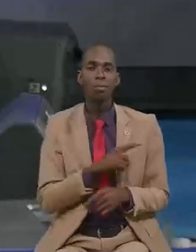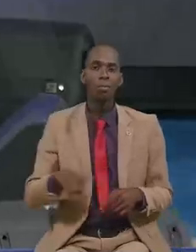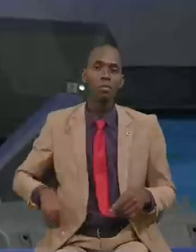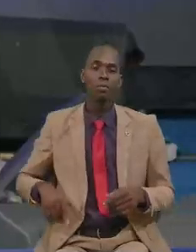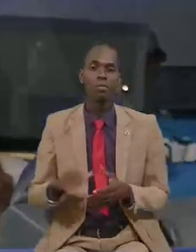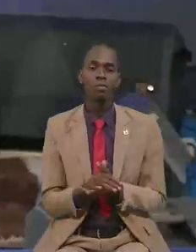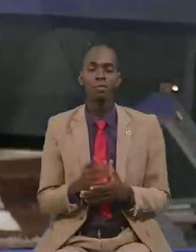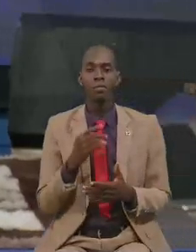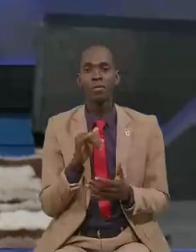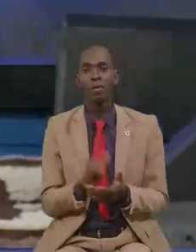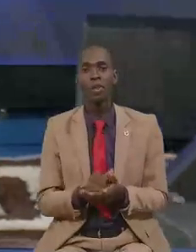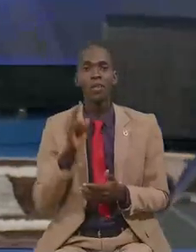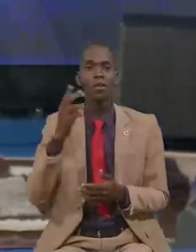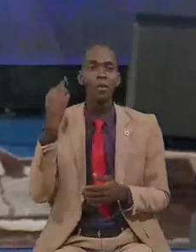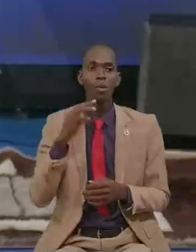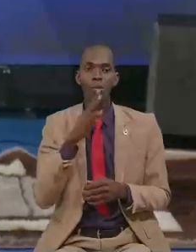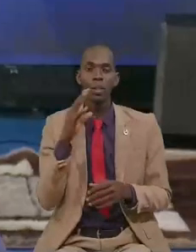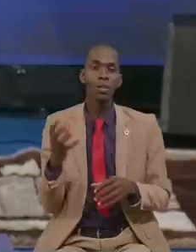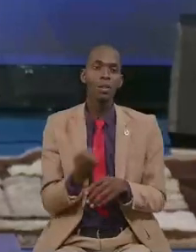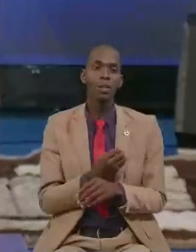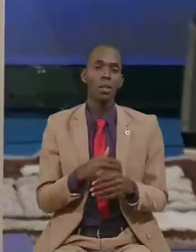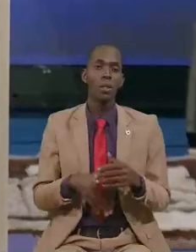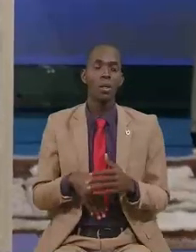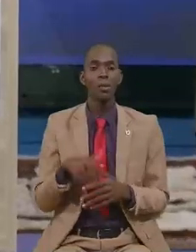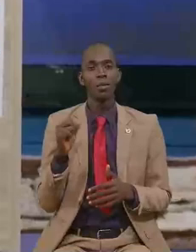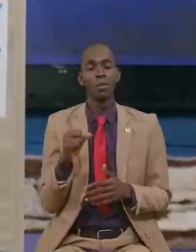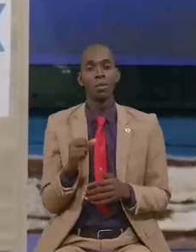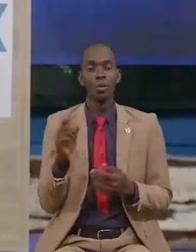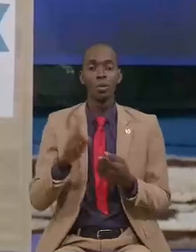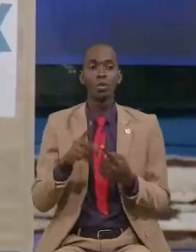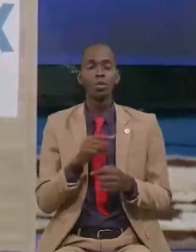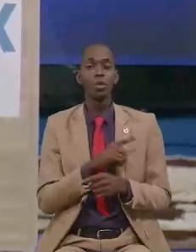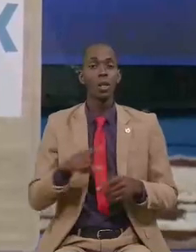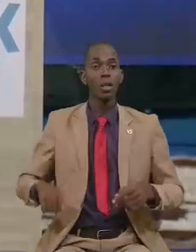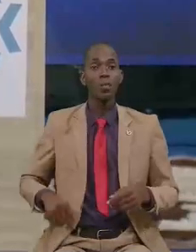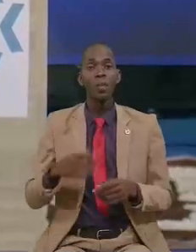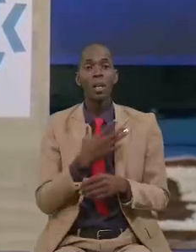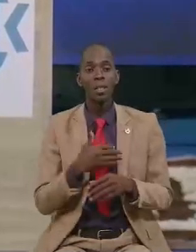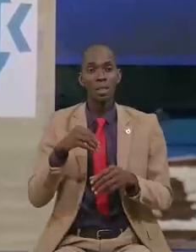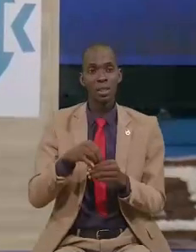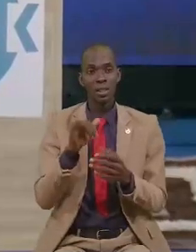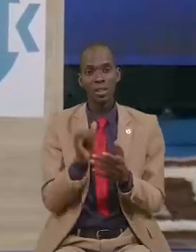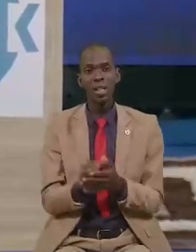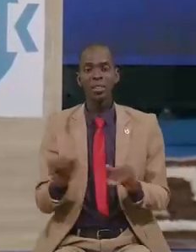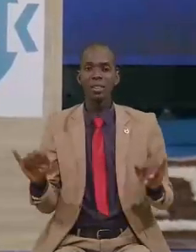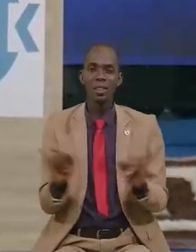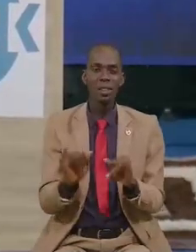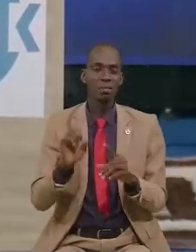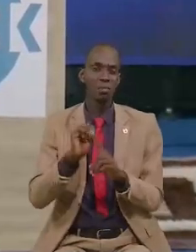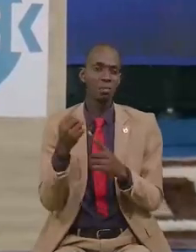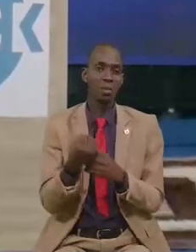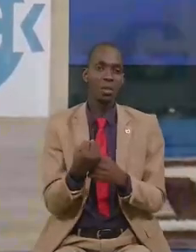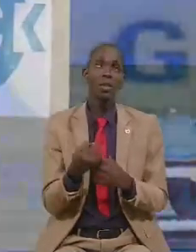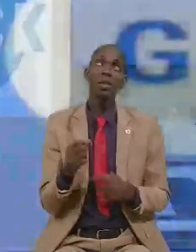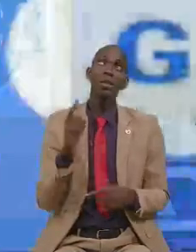lui, il était porté sous main au Seigneur, et dans cette situation, il